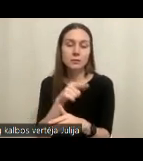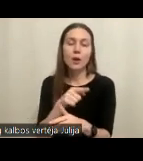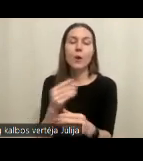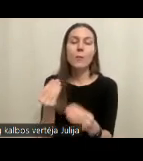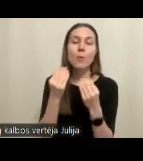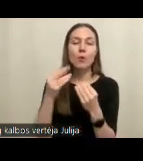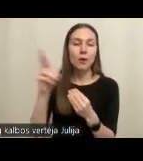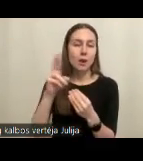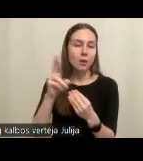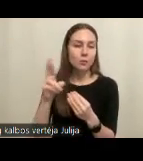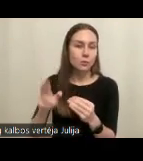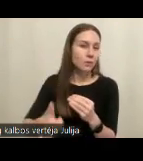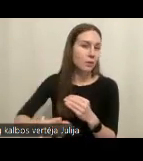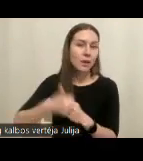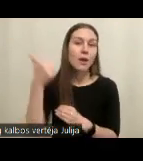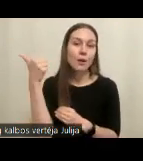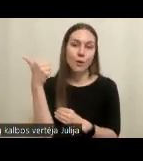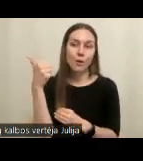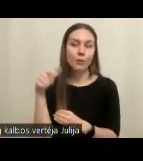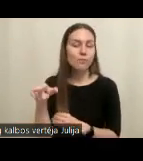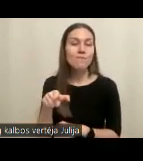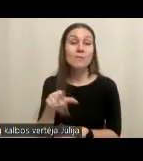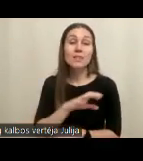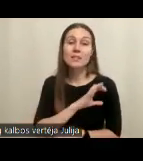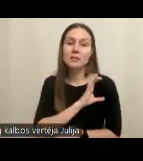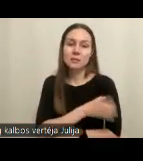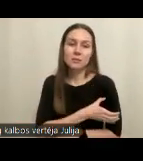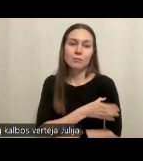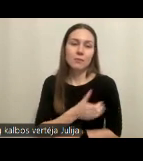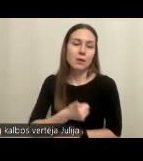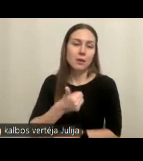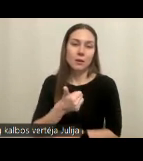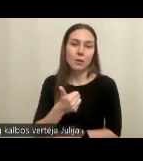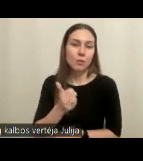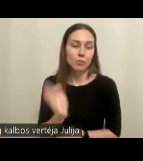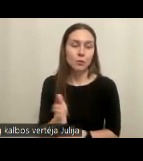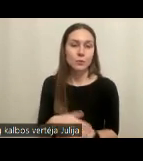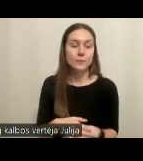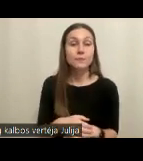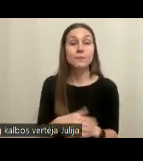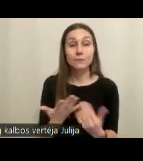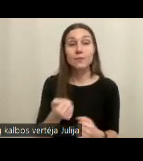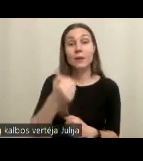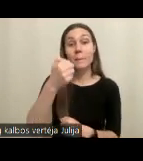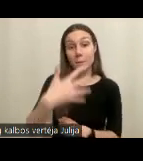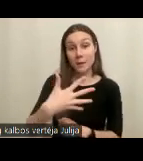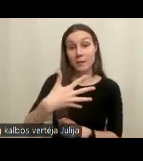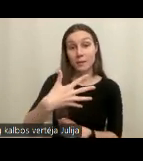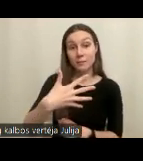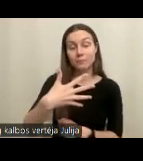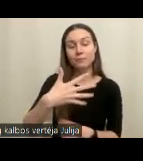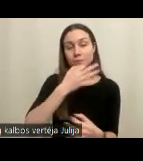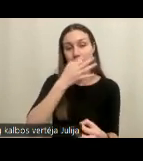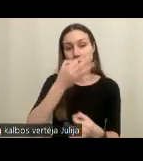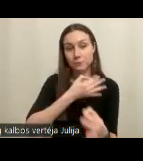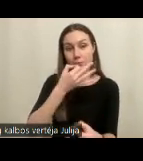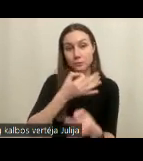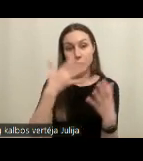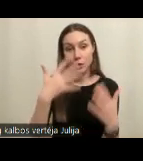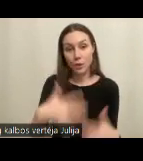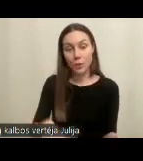mokymosi rezultatus. Jie visada bus žymiai stipresni ir geresni. Taigi, štai penki yra dalykai, kuriuos aš išvardinau.